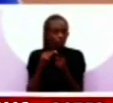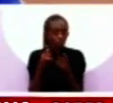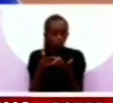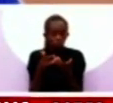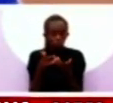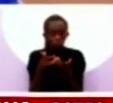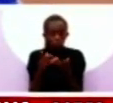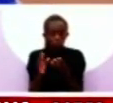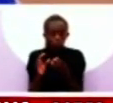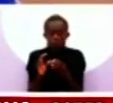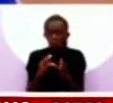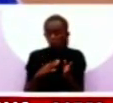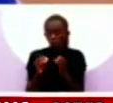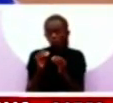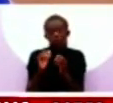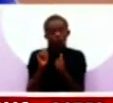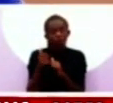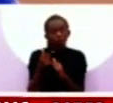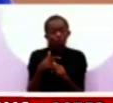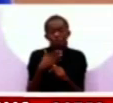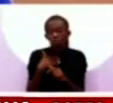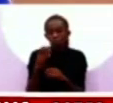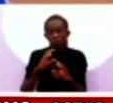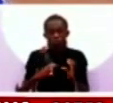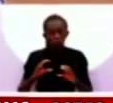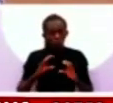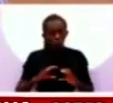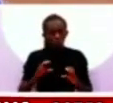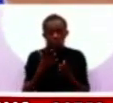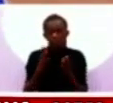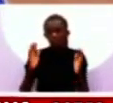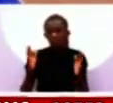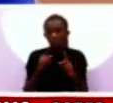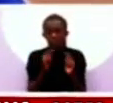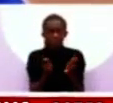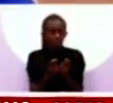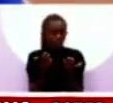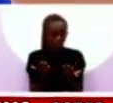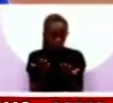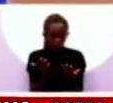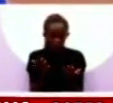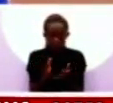mbali so the only thing ninga kuia koch wye wako nje ha wye kubwa